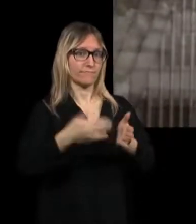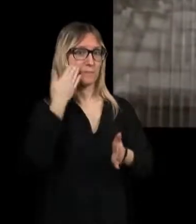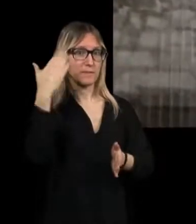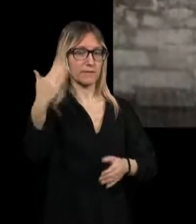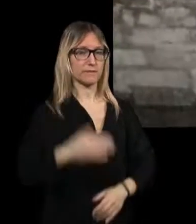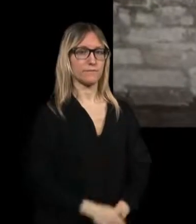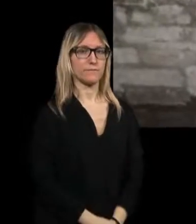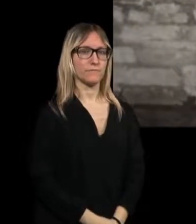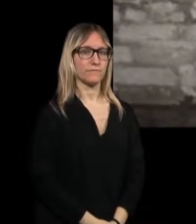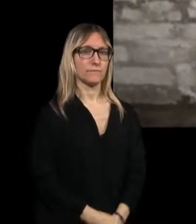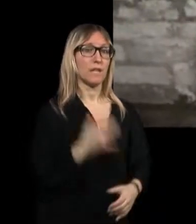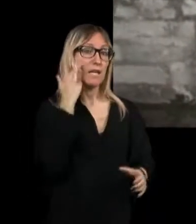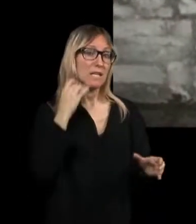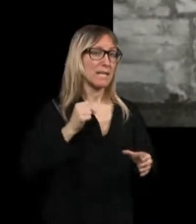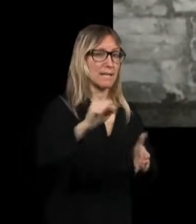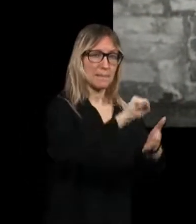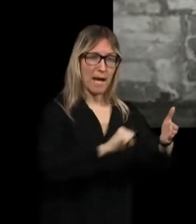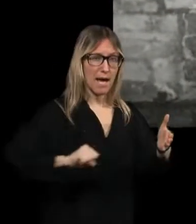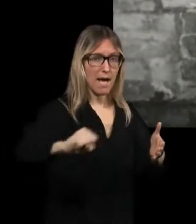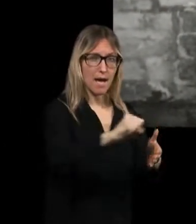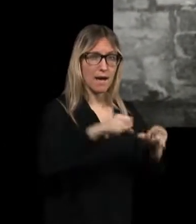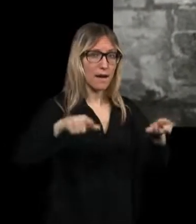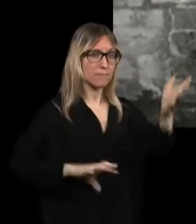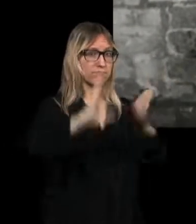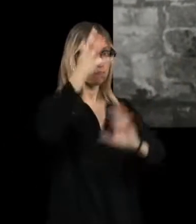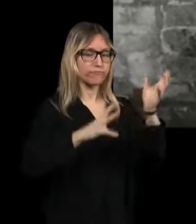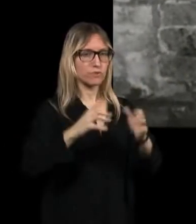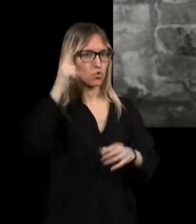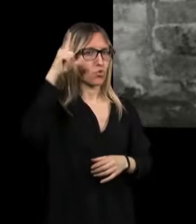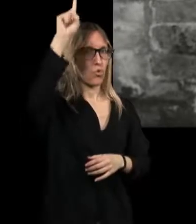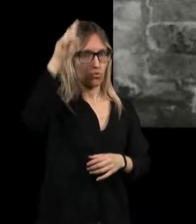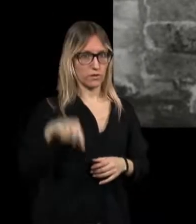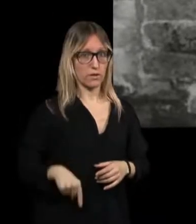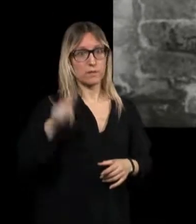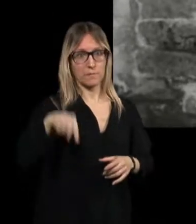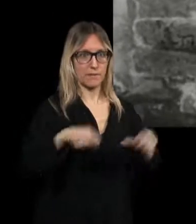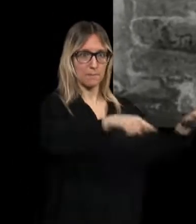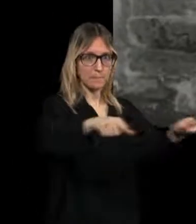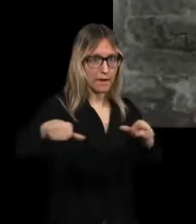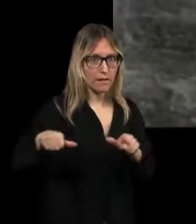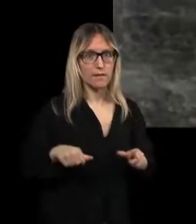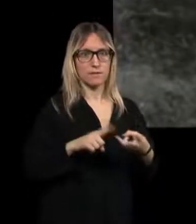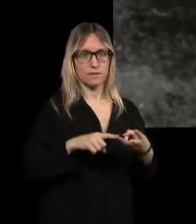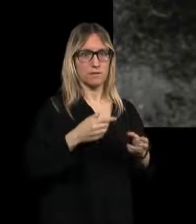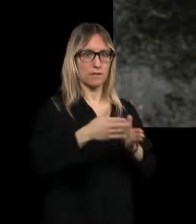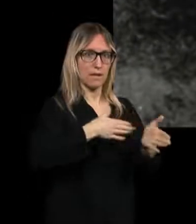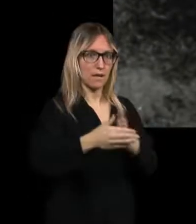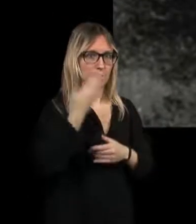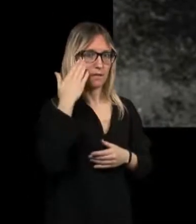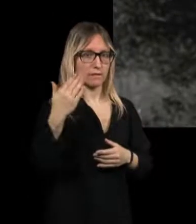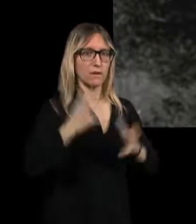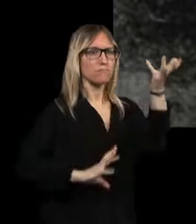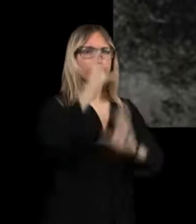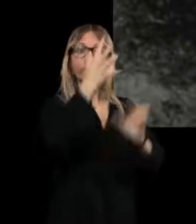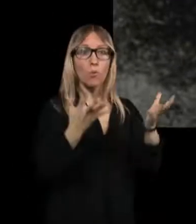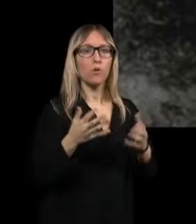Cal tot un dia per netejar el cendrer i posar les peces i la barreja del vernís al forn. Per alimentar el foc, es posa la